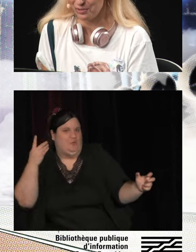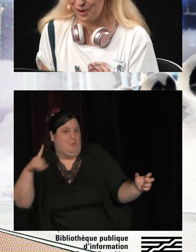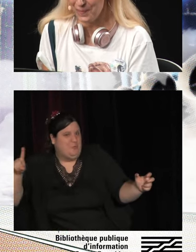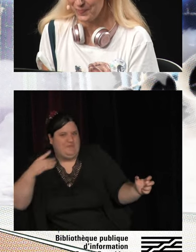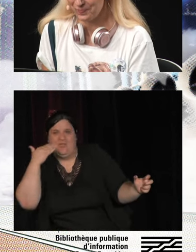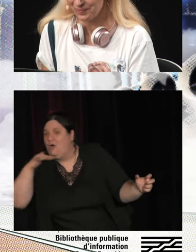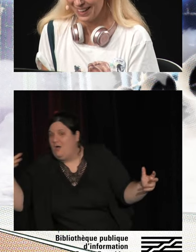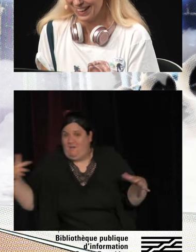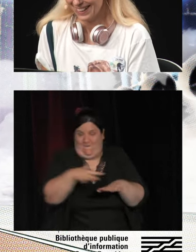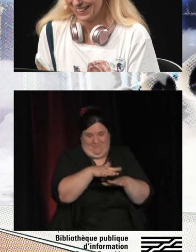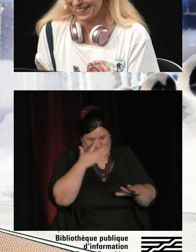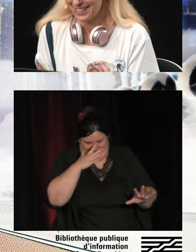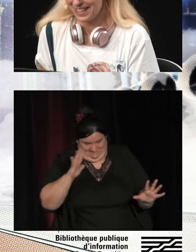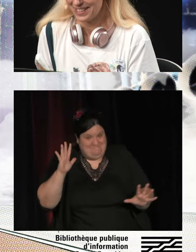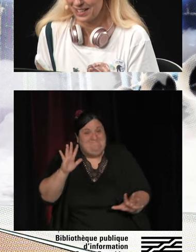Franchement,